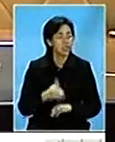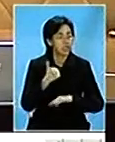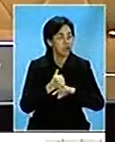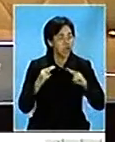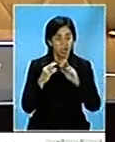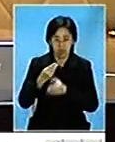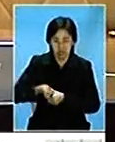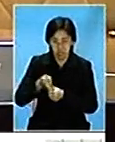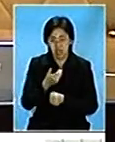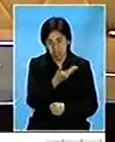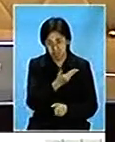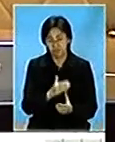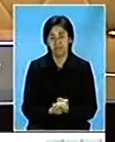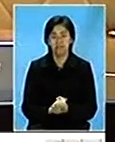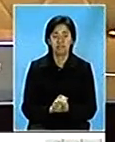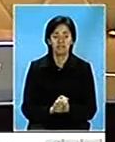ฮะ